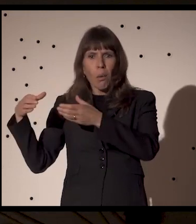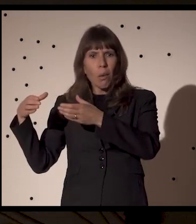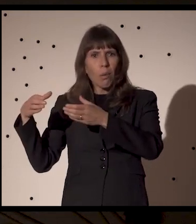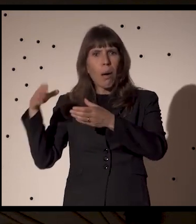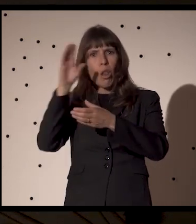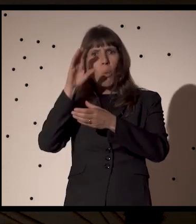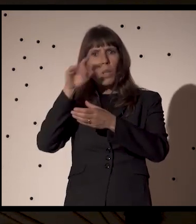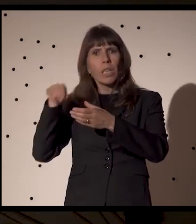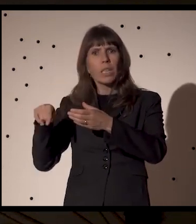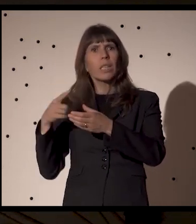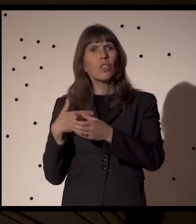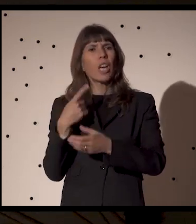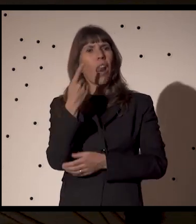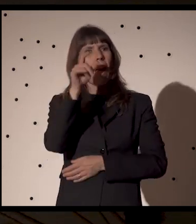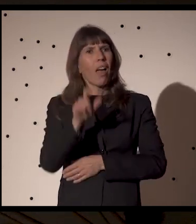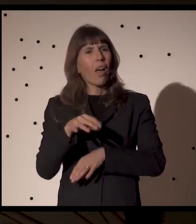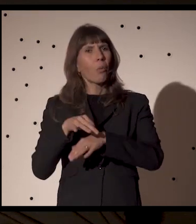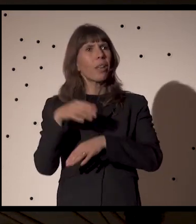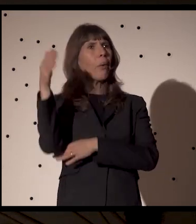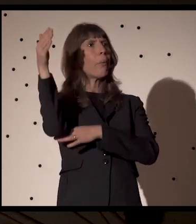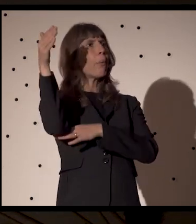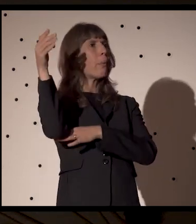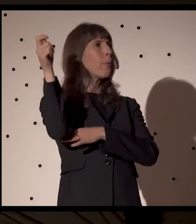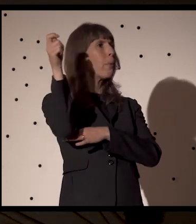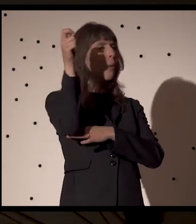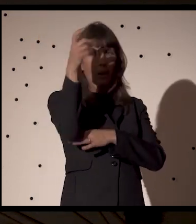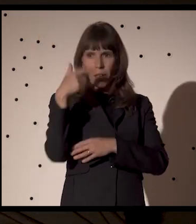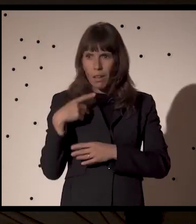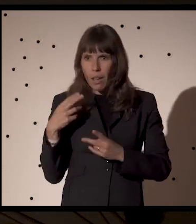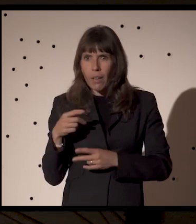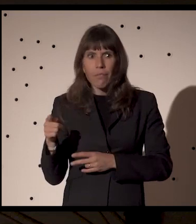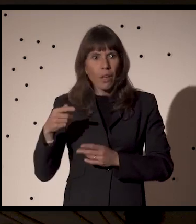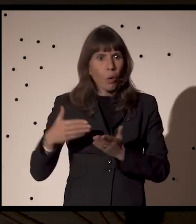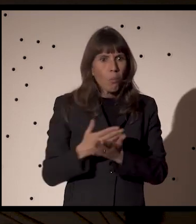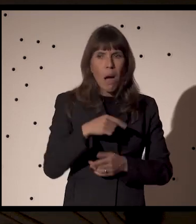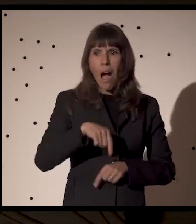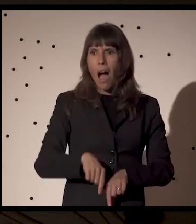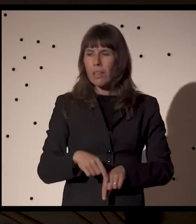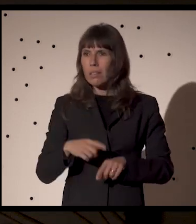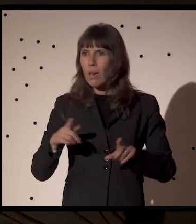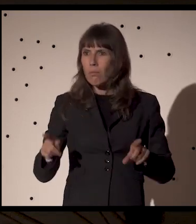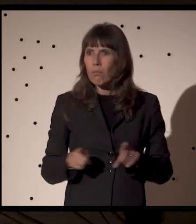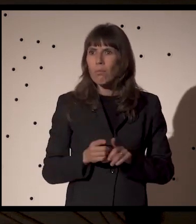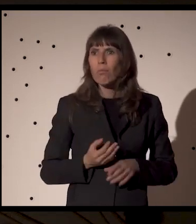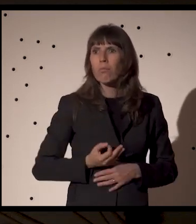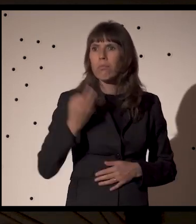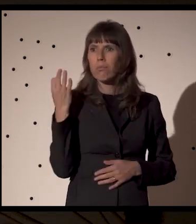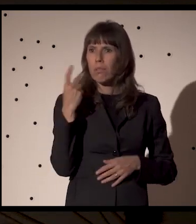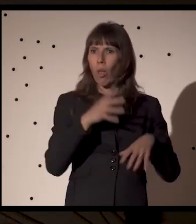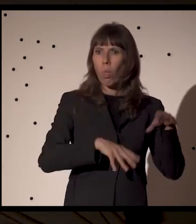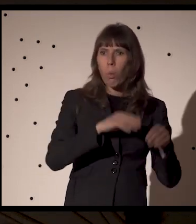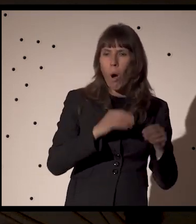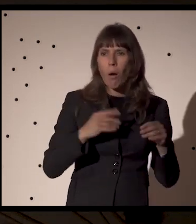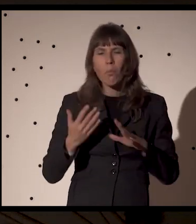e come la scala e questo ci fa Naturalmente molto piacere anche perché colloca il piccolo nella storia di Milano